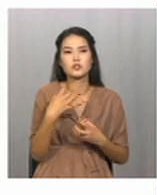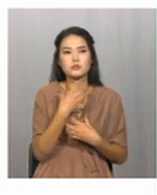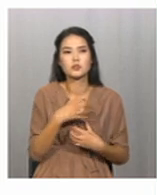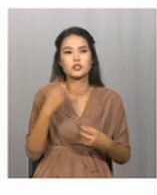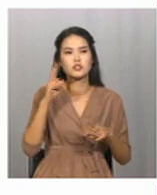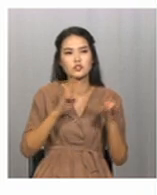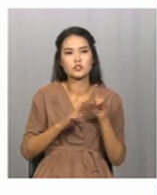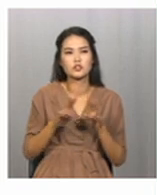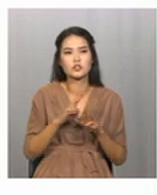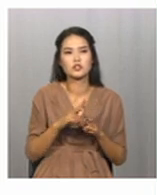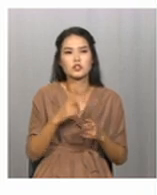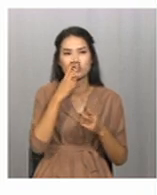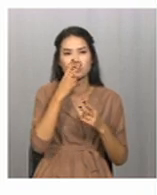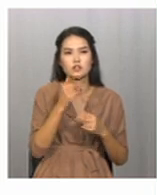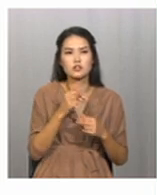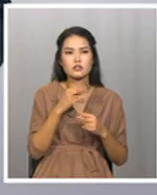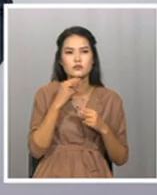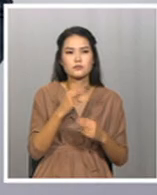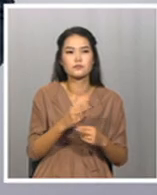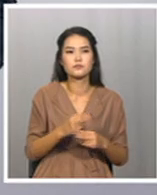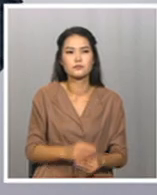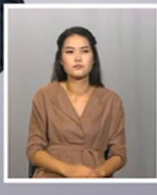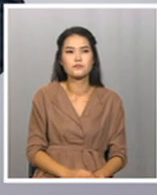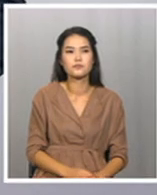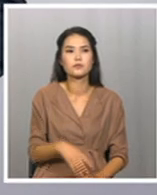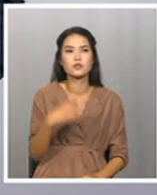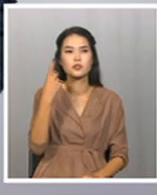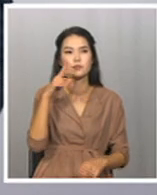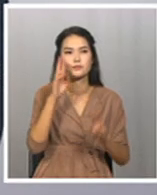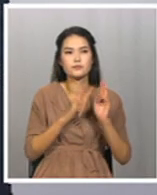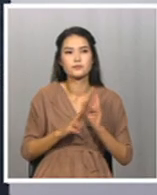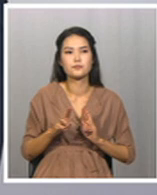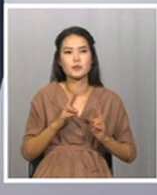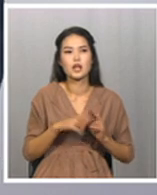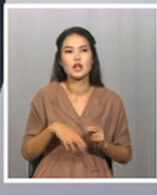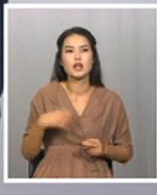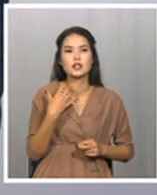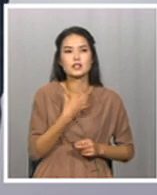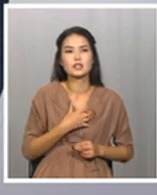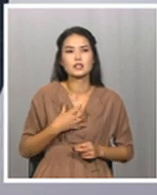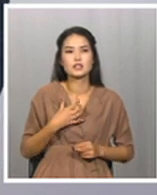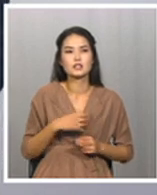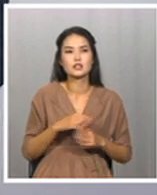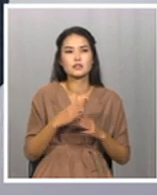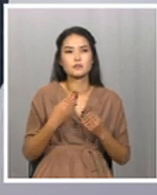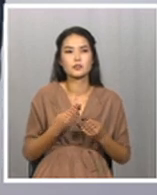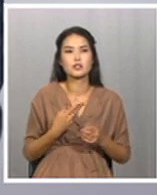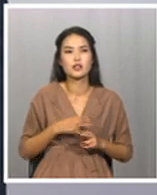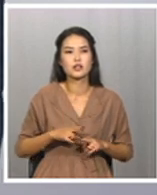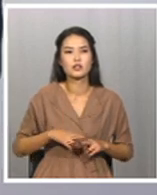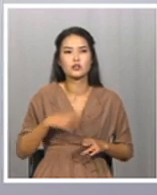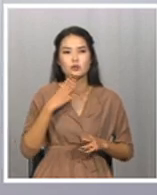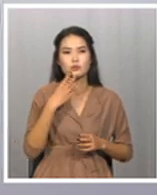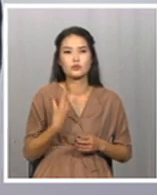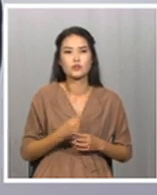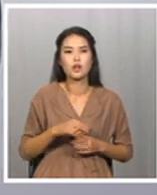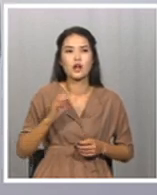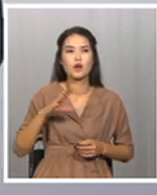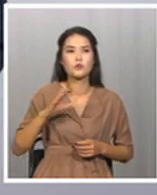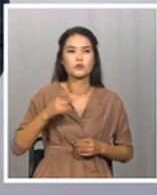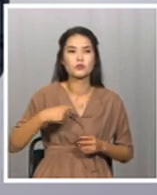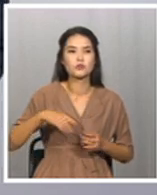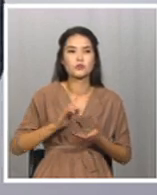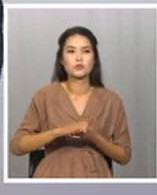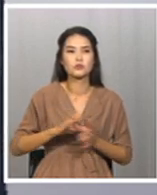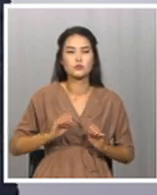бар. Біз соларды қарастырайық. Бірінші ереже. Басты бет арқылы өзіңді аудиторияға таныстыруға